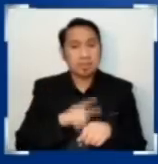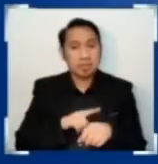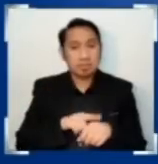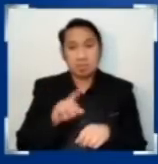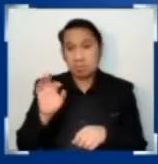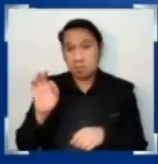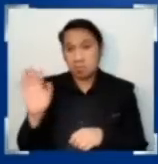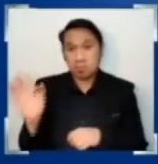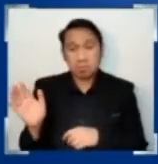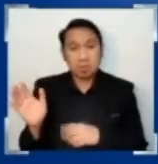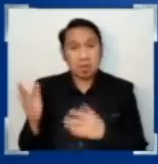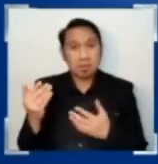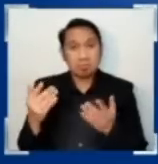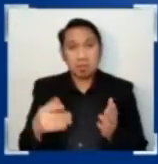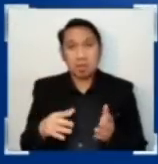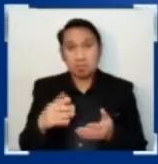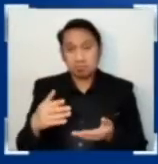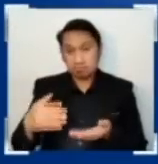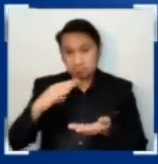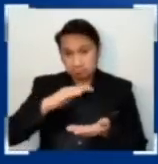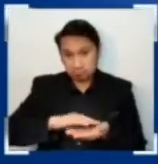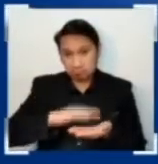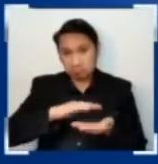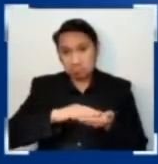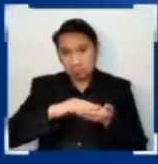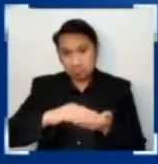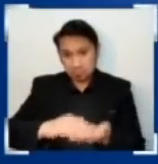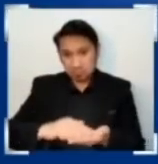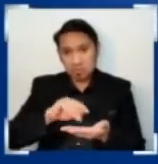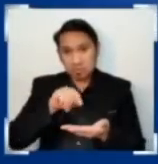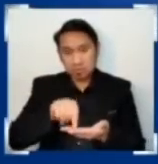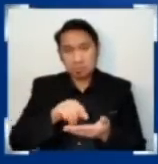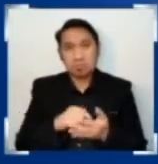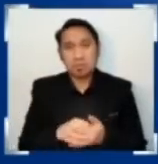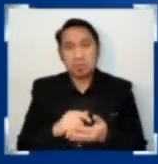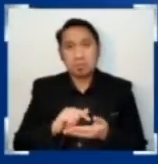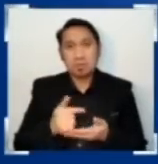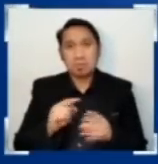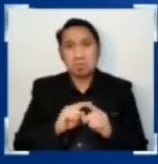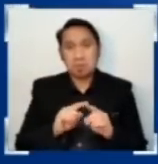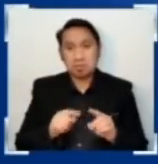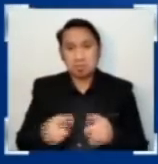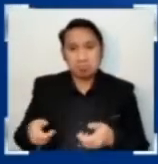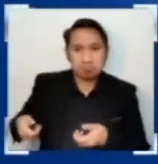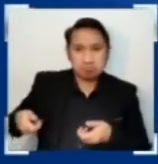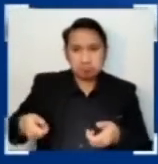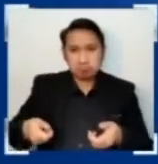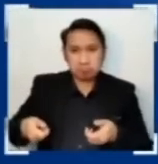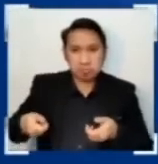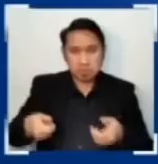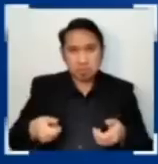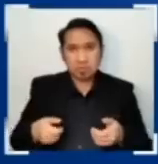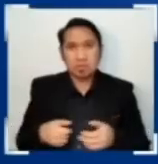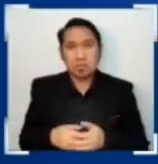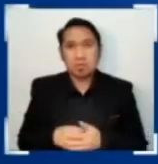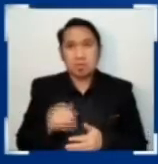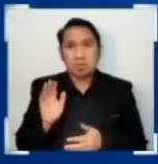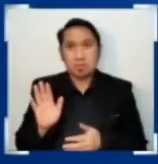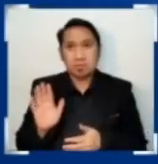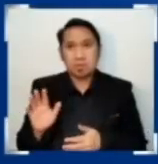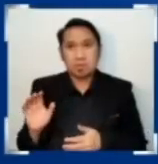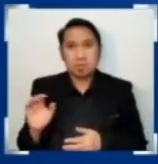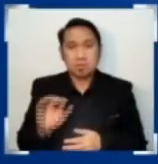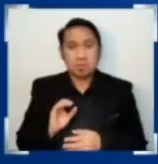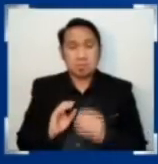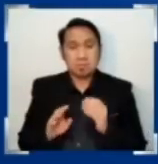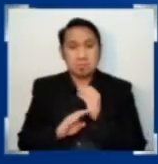15. Inilatag niya ng pahiga ang bag na naglalaman ng kanyang laptop, pero pilit daw ipinasok ng lalaking pasahero sa likod niya ang sarili nitong bag at